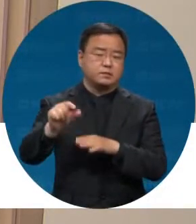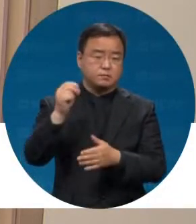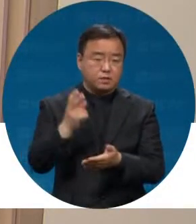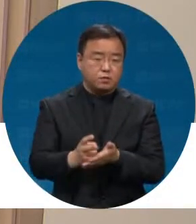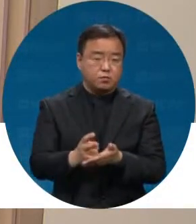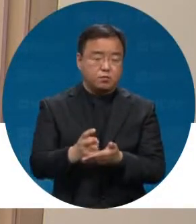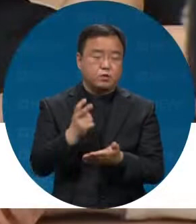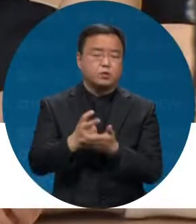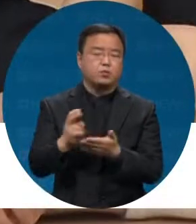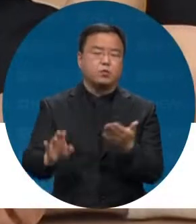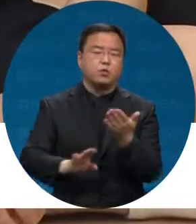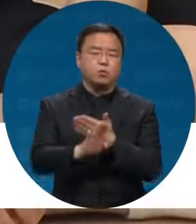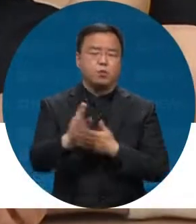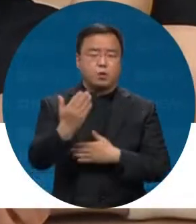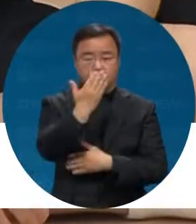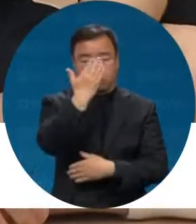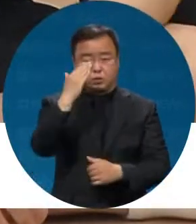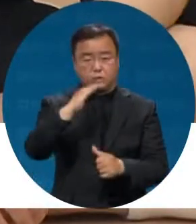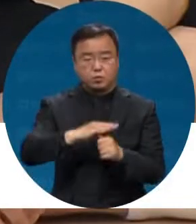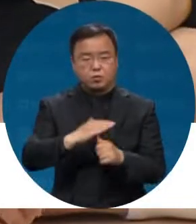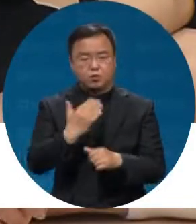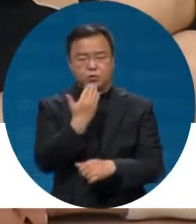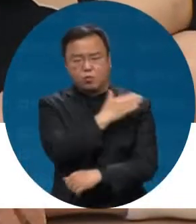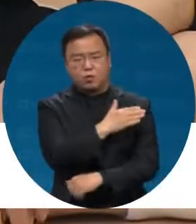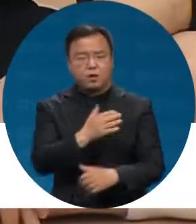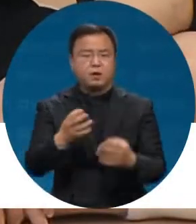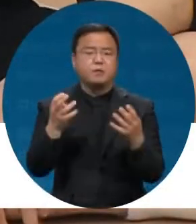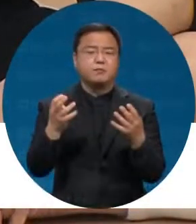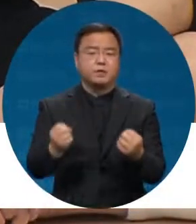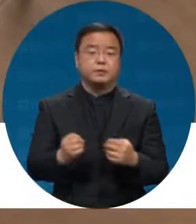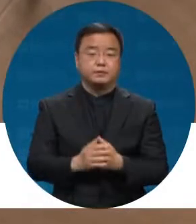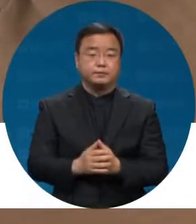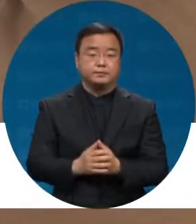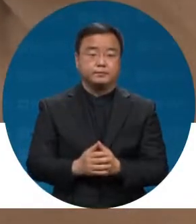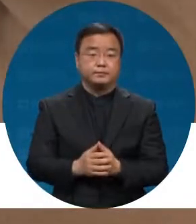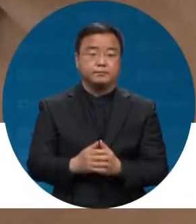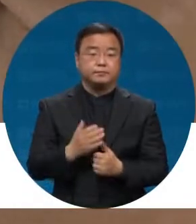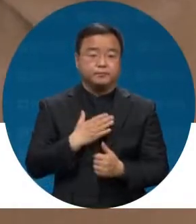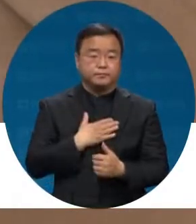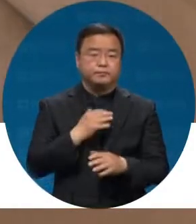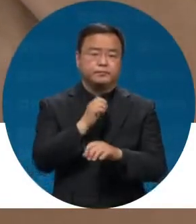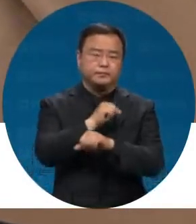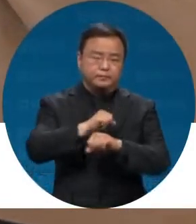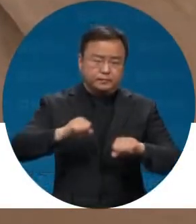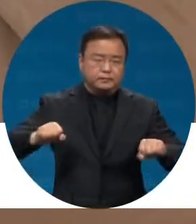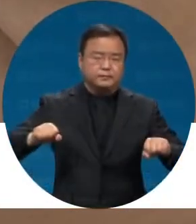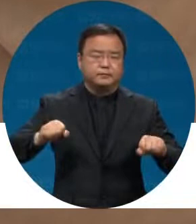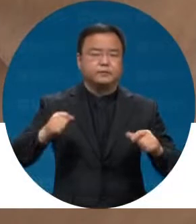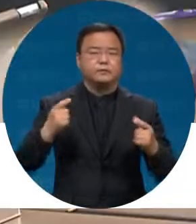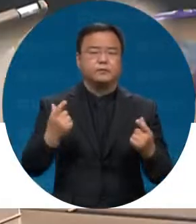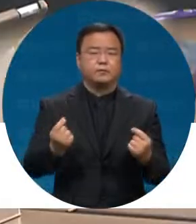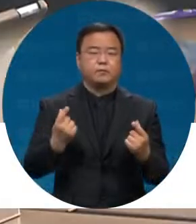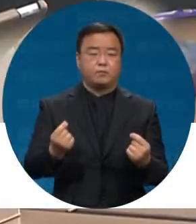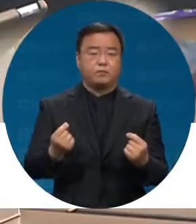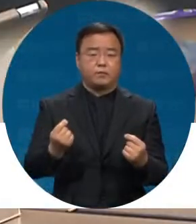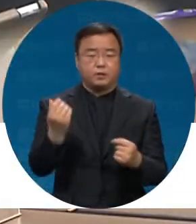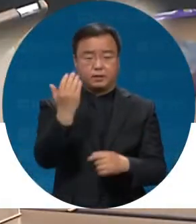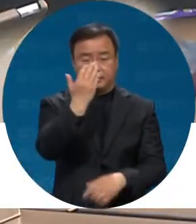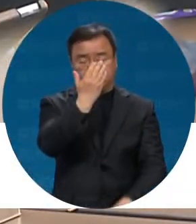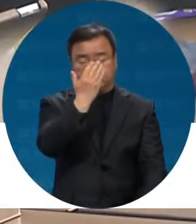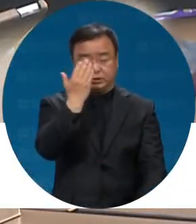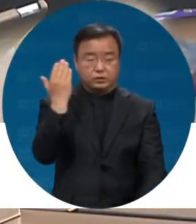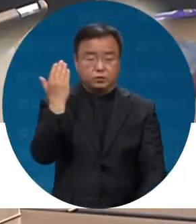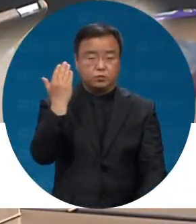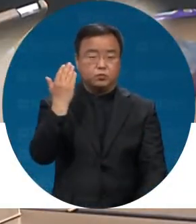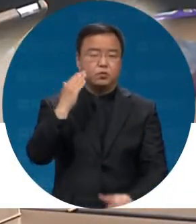소외가 되는 그런 부분들이 존재하거든요. 그래서 저는 좀 포괄적인 청소년 인권